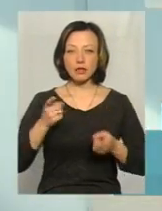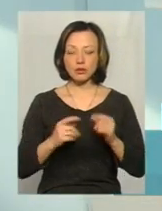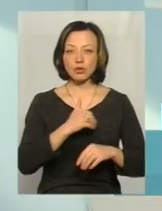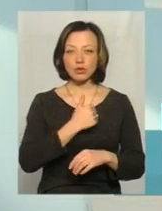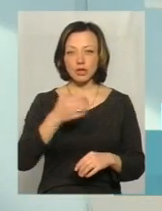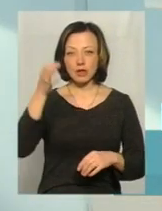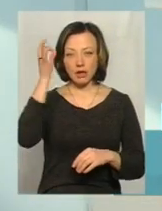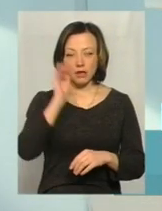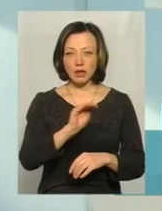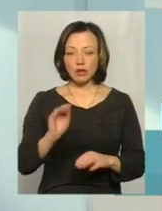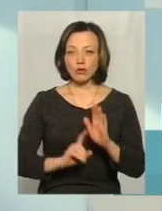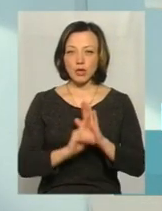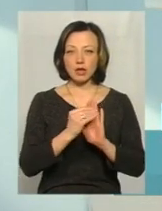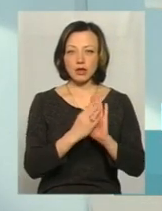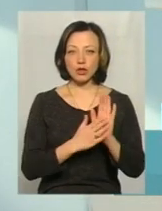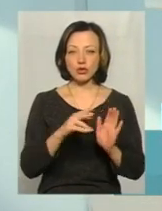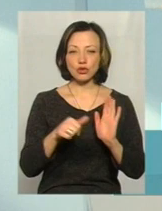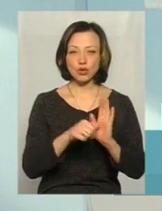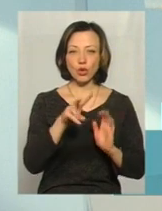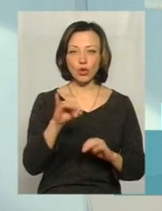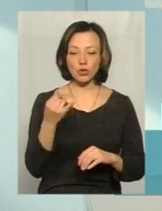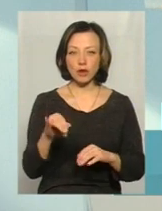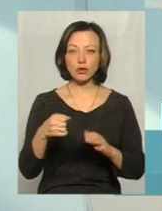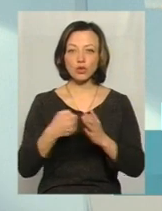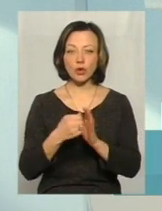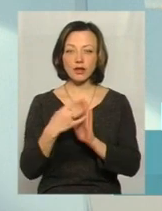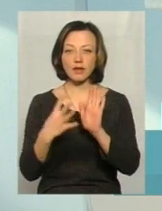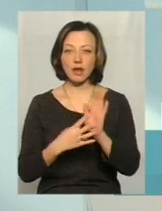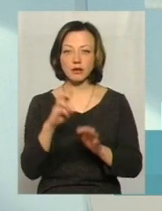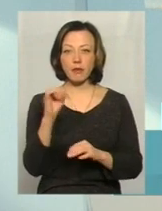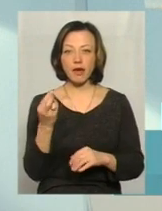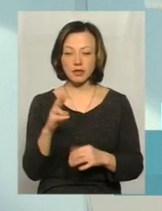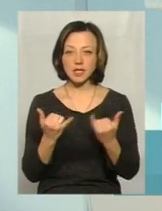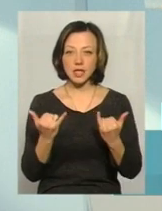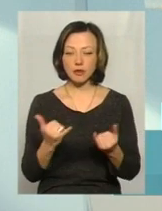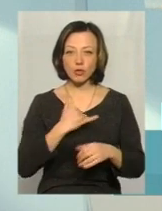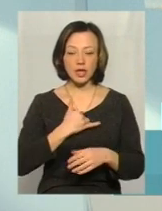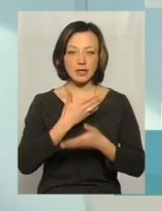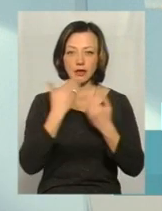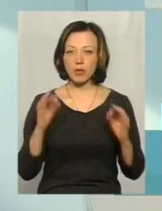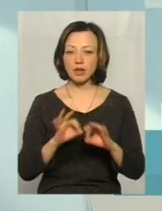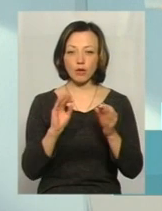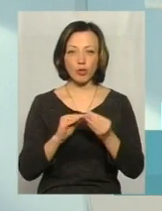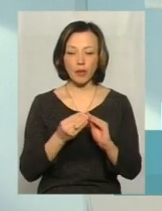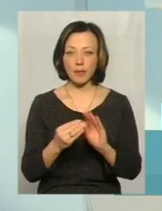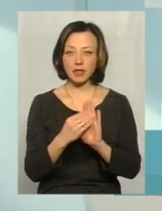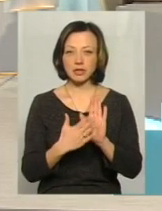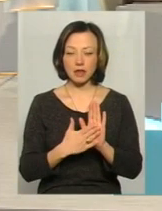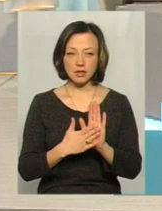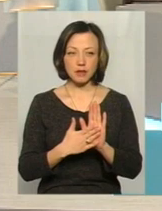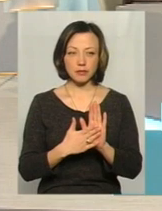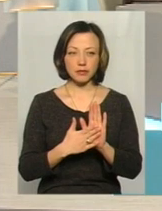нас реєстрація розпочалась із 6 лютого і буде тривати по 19 березня. Наразі в нас немає жодної проблеми щодо